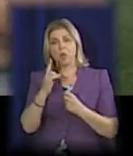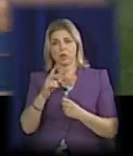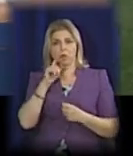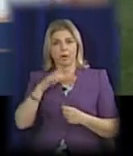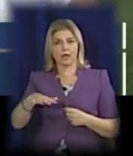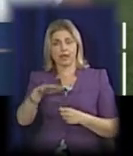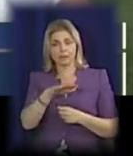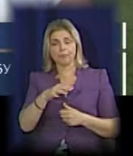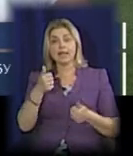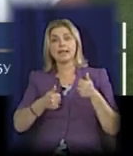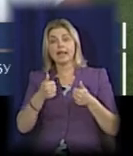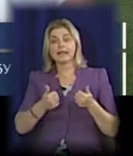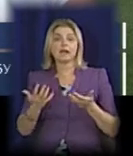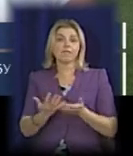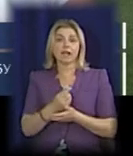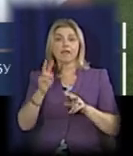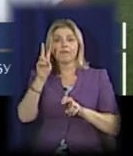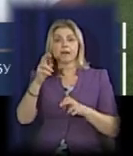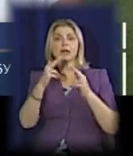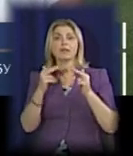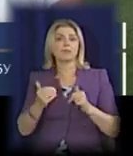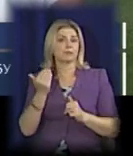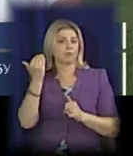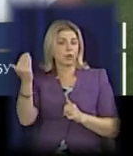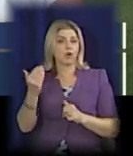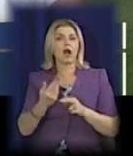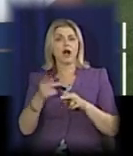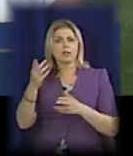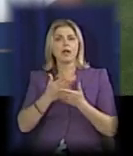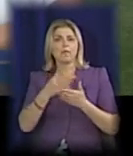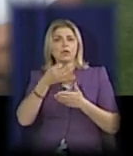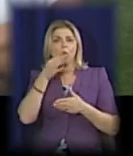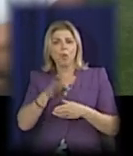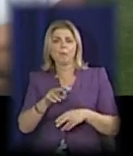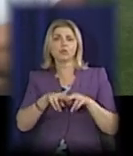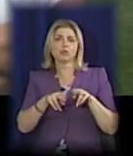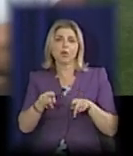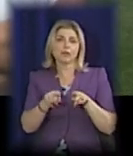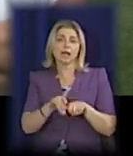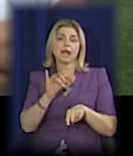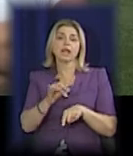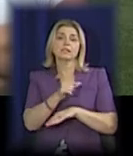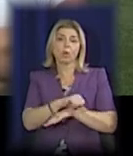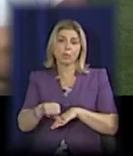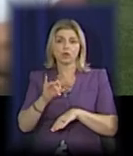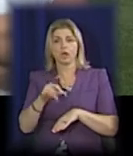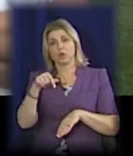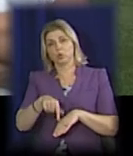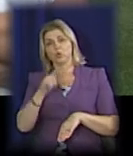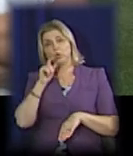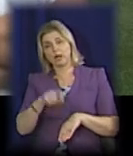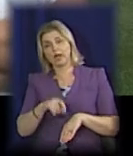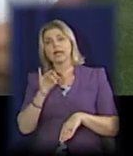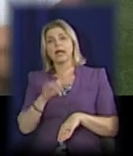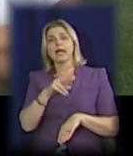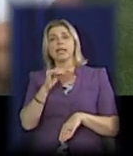Тендер виграла фірма «Дніпропетровська». Вона має досвід будівництва подібних об'єктів і за кордоном, і в Україні. І Львів-арену вони будували,